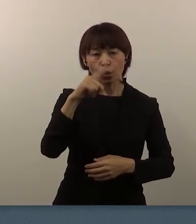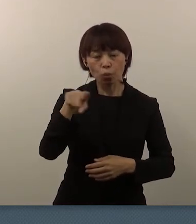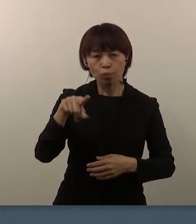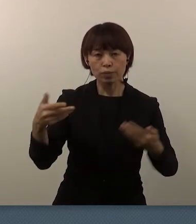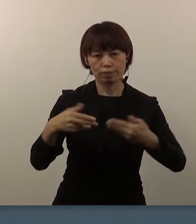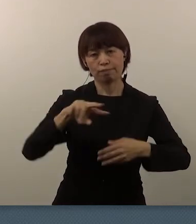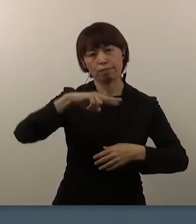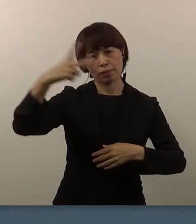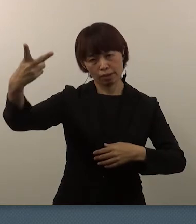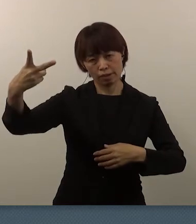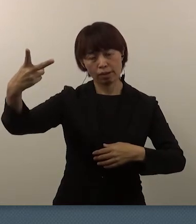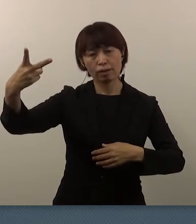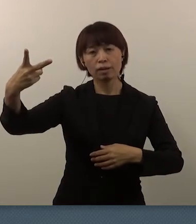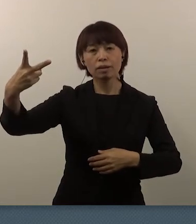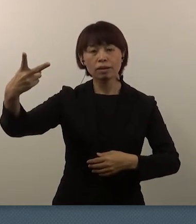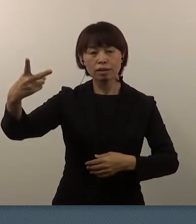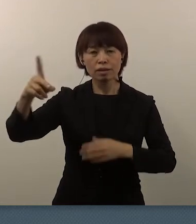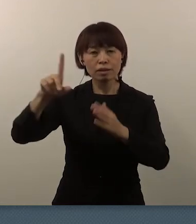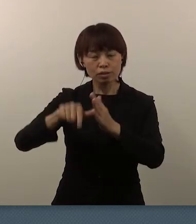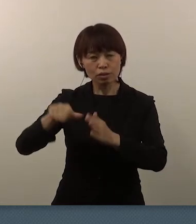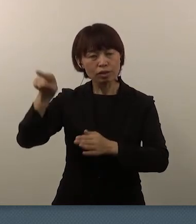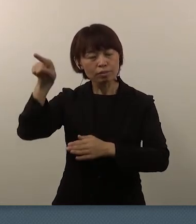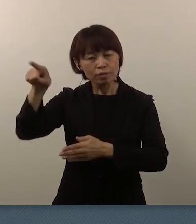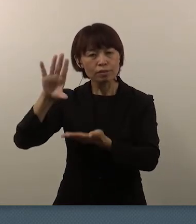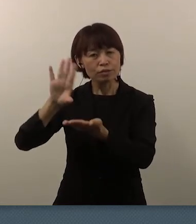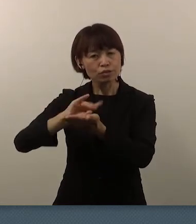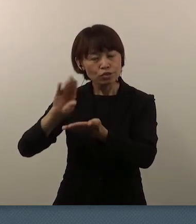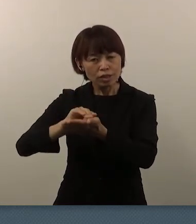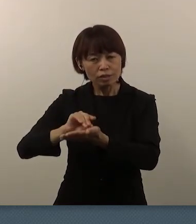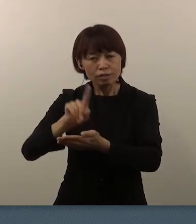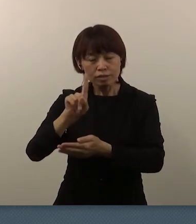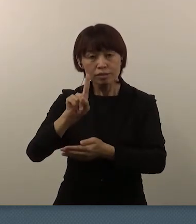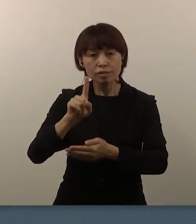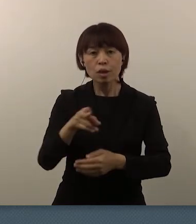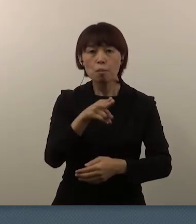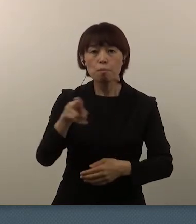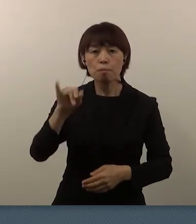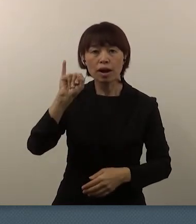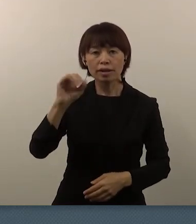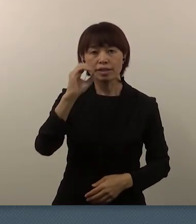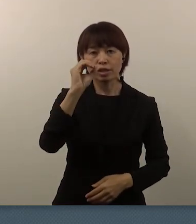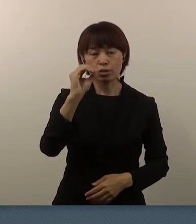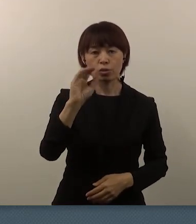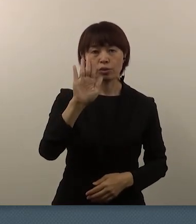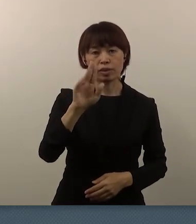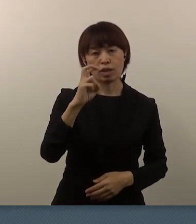ば、その時一番中心に自分が取材したのはバイオテロでありました。